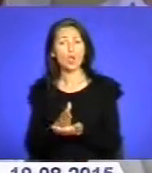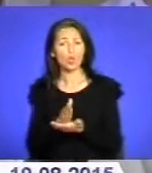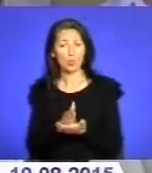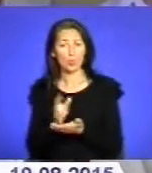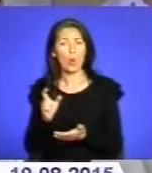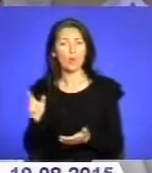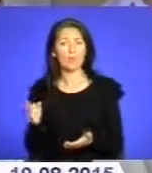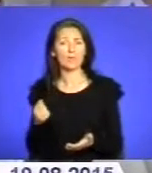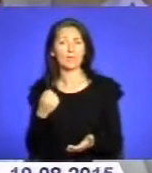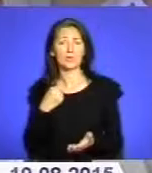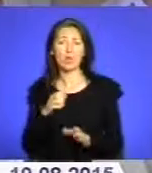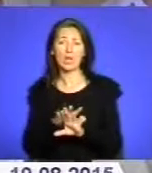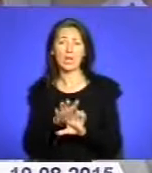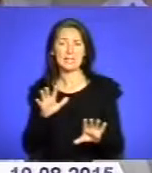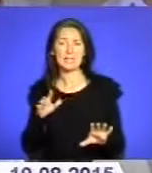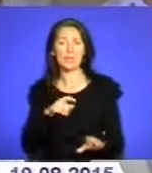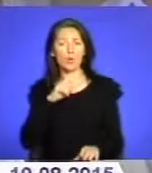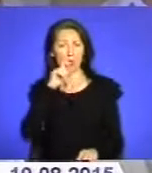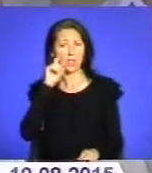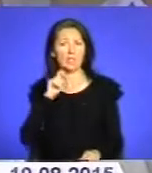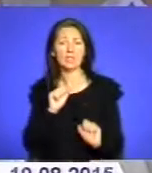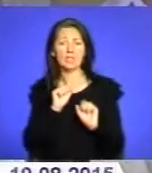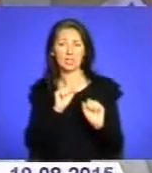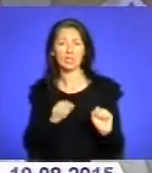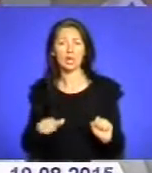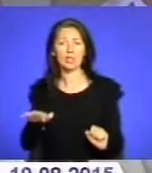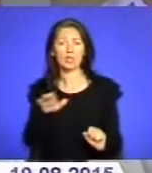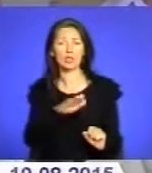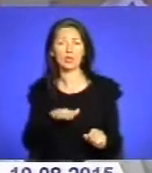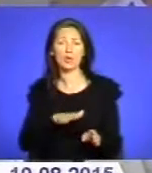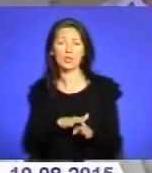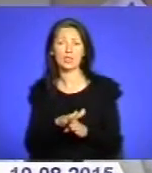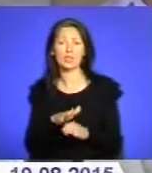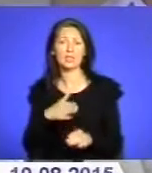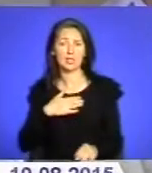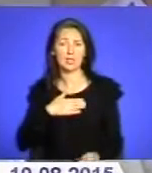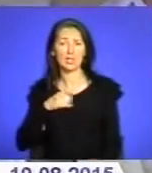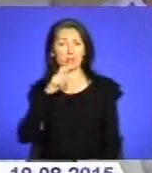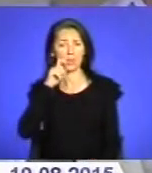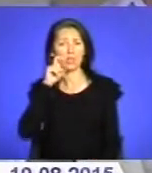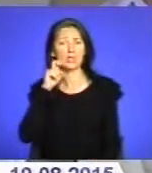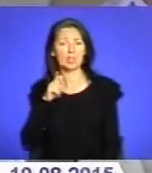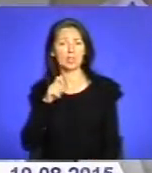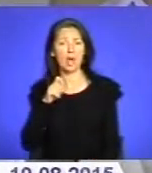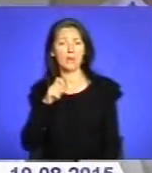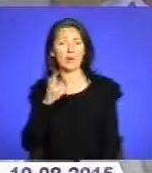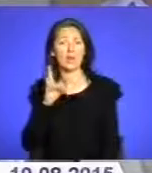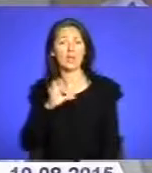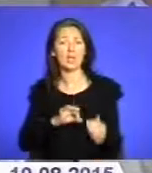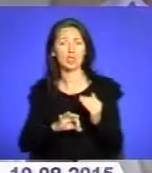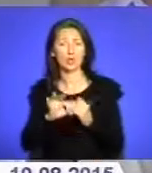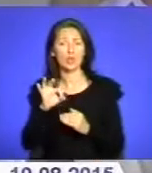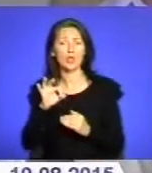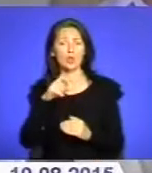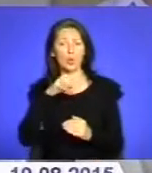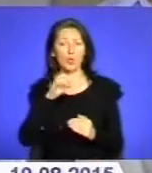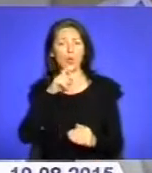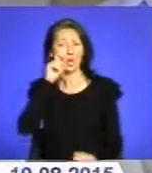військовослужбовців Збройних сил України захищають територіальну цілісність нашої держави на сході